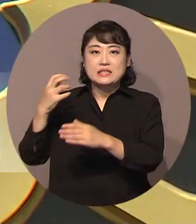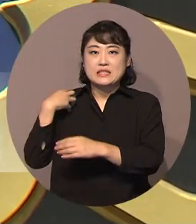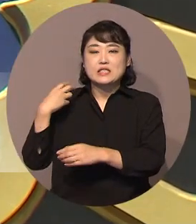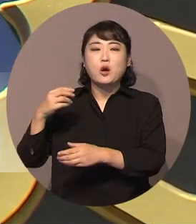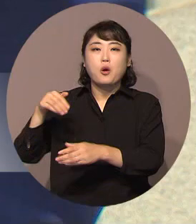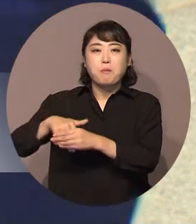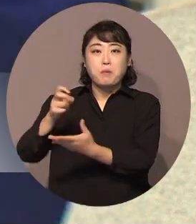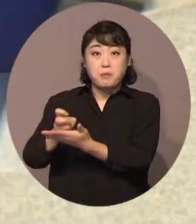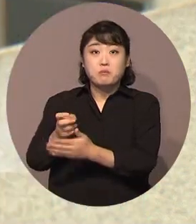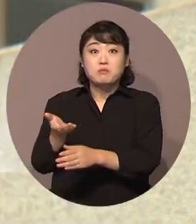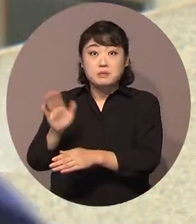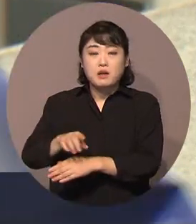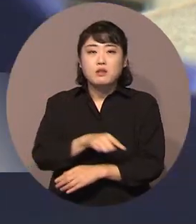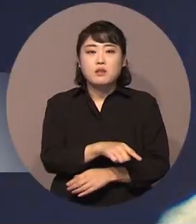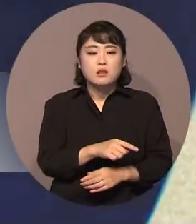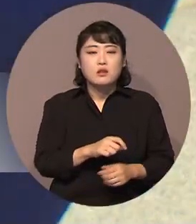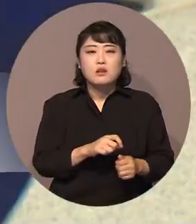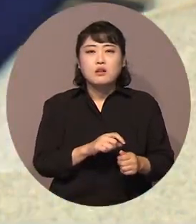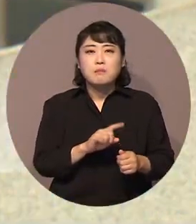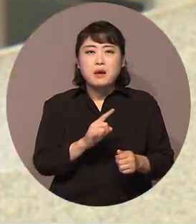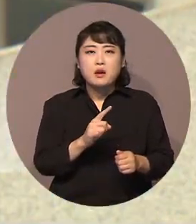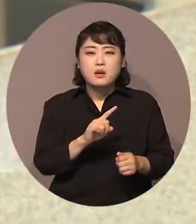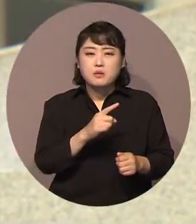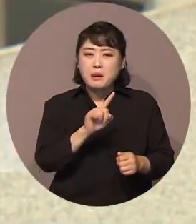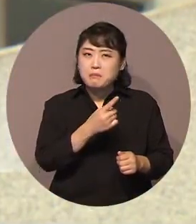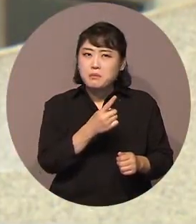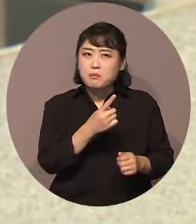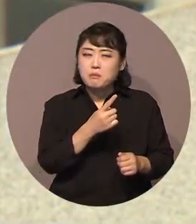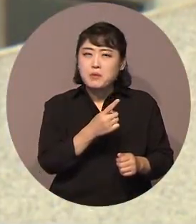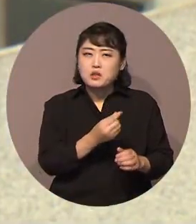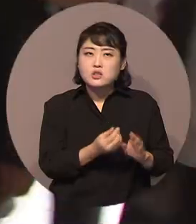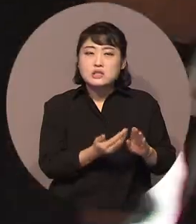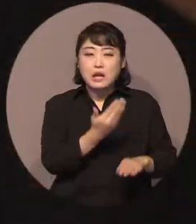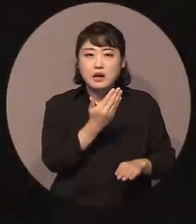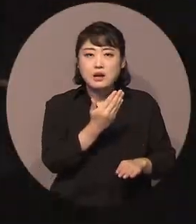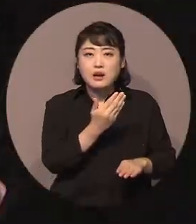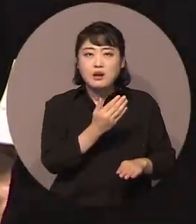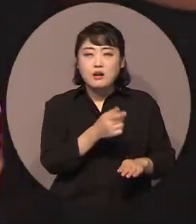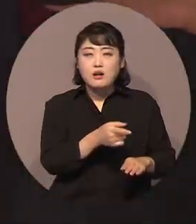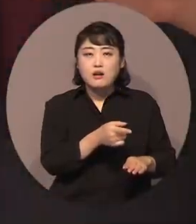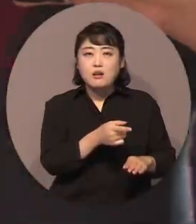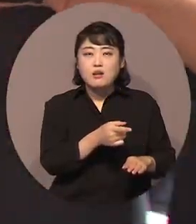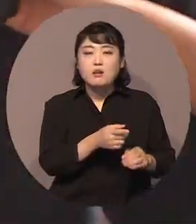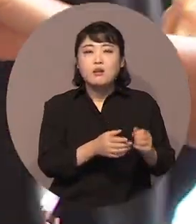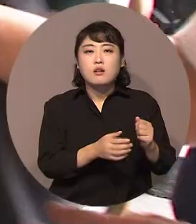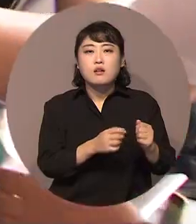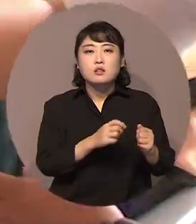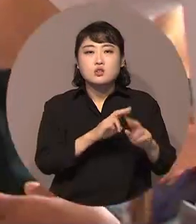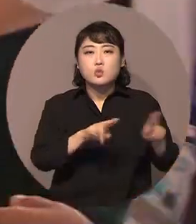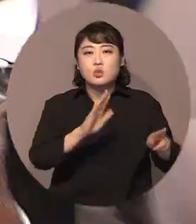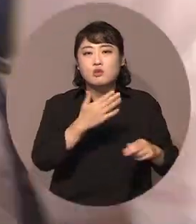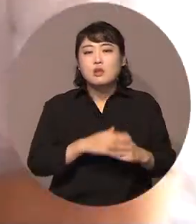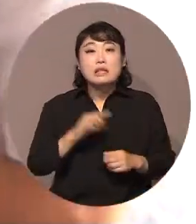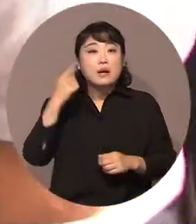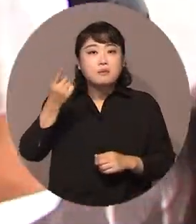경우 금고형 이상의 형을 받아야 직을 잃게 됩니다. 서 구청장에 대한 1심 선고는